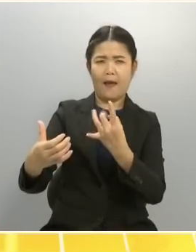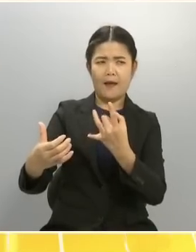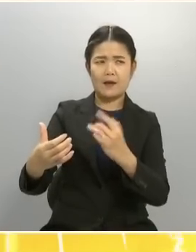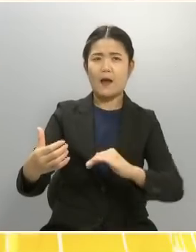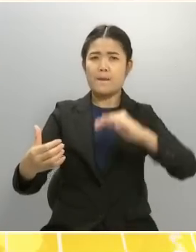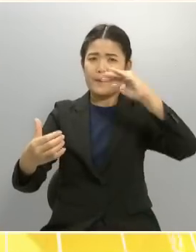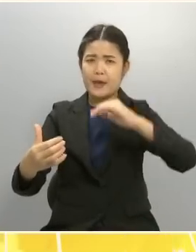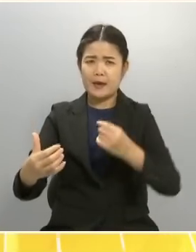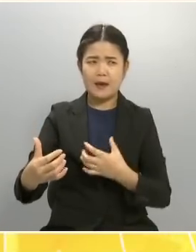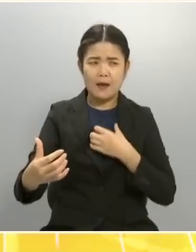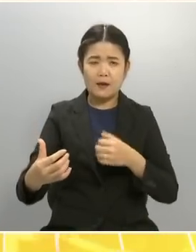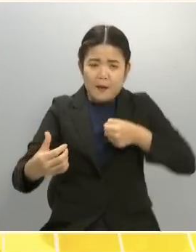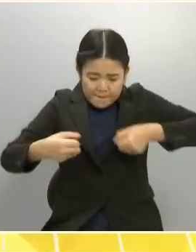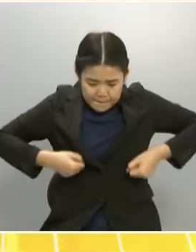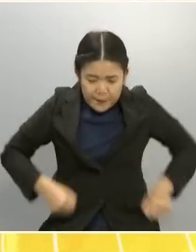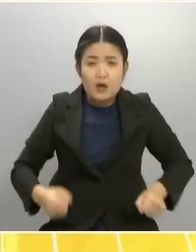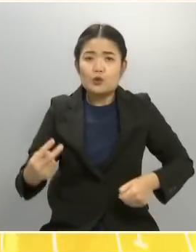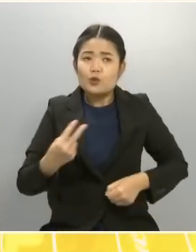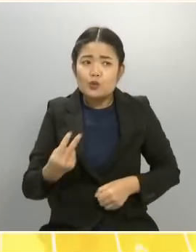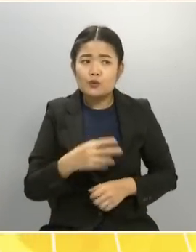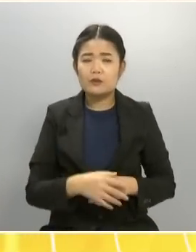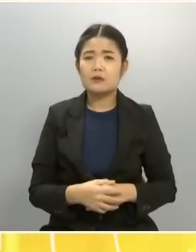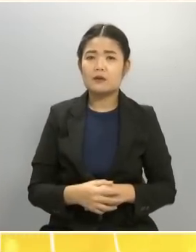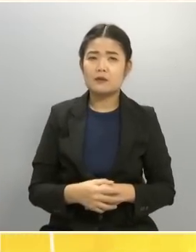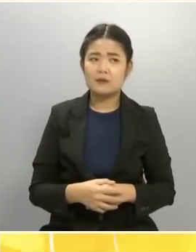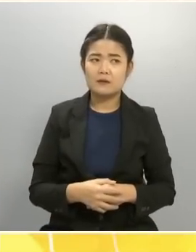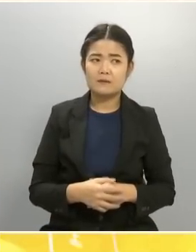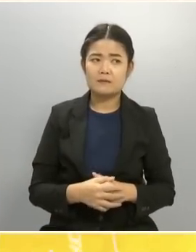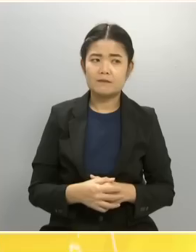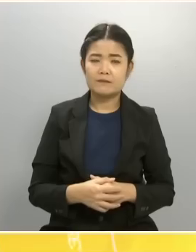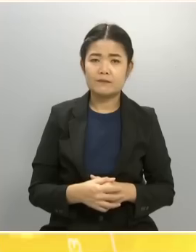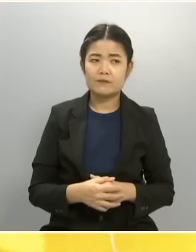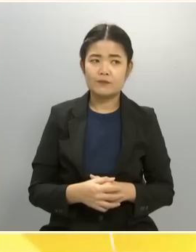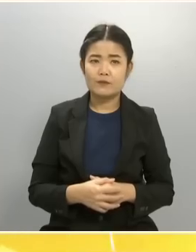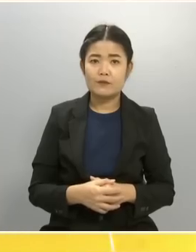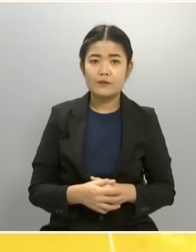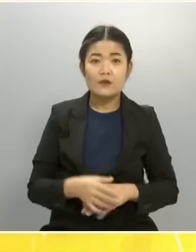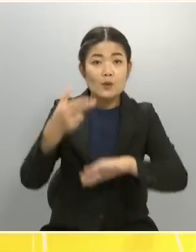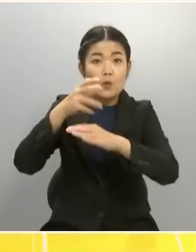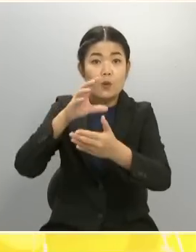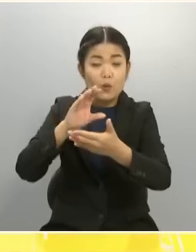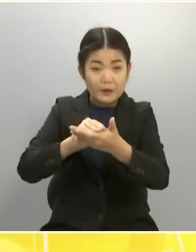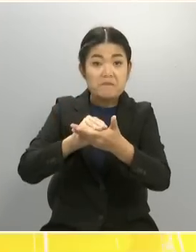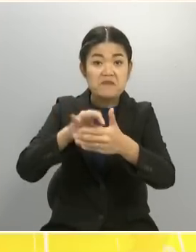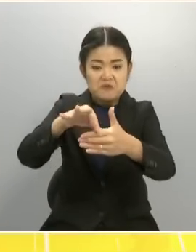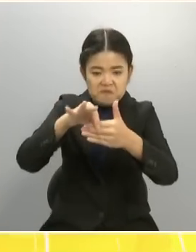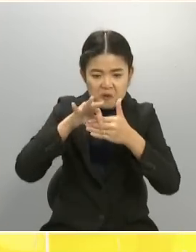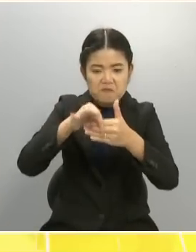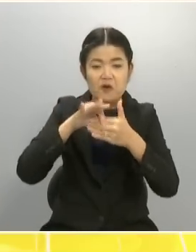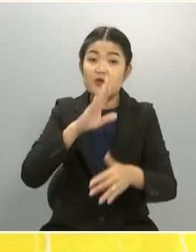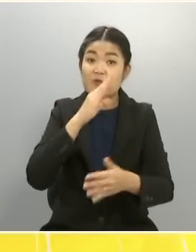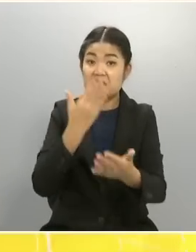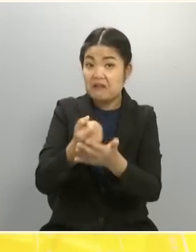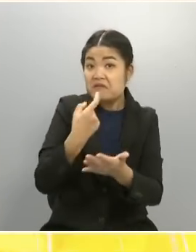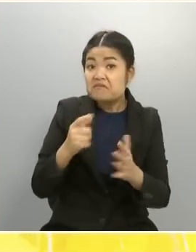เราก็เปิดให้ดูแล้วทำให้มึงดูดิแค่นั้นกลับบ้านสายไปเลยพี่ไม่จ่ายค่า